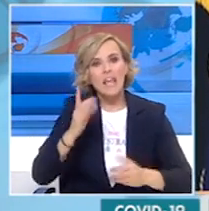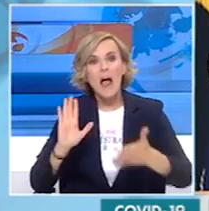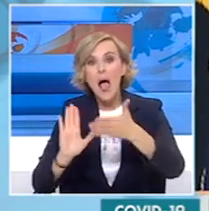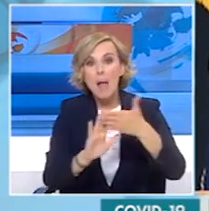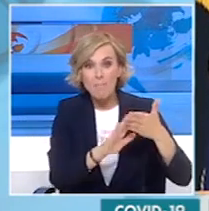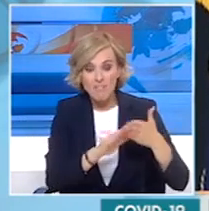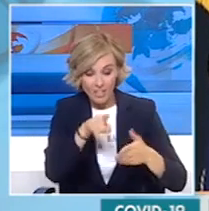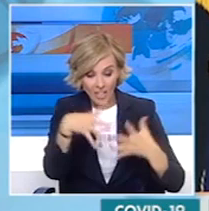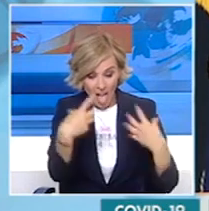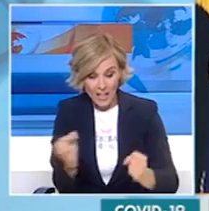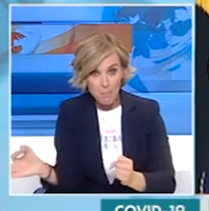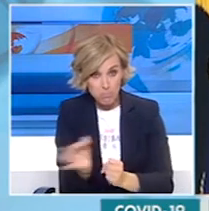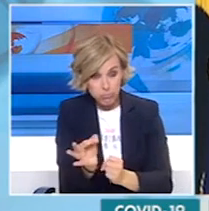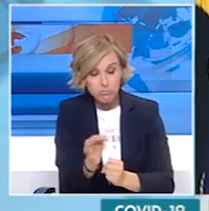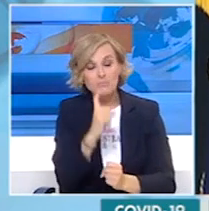κρουσμάτων. Μέχρι σήμερα,